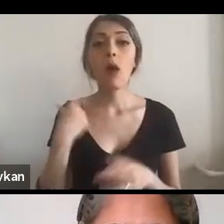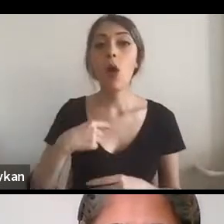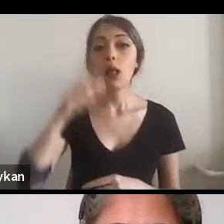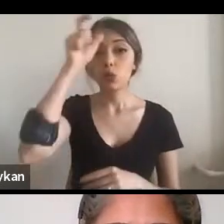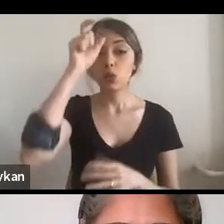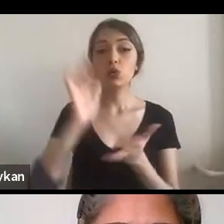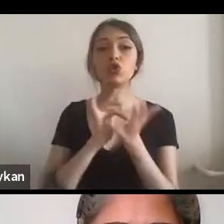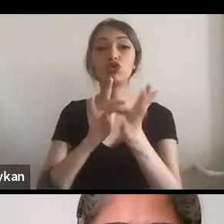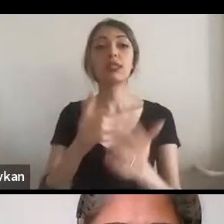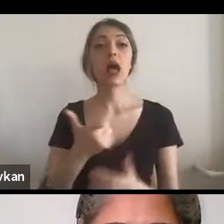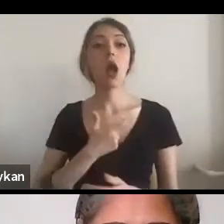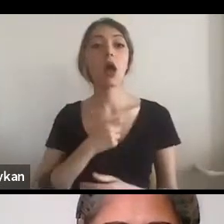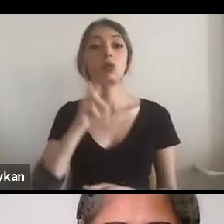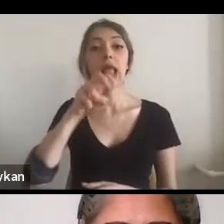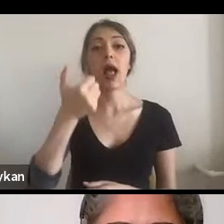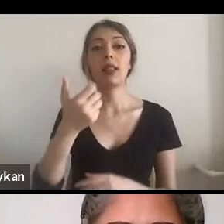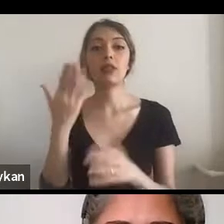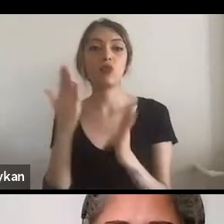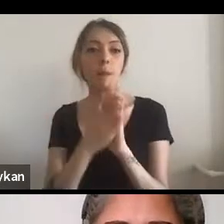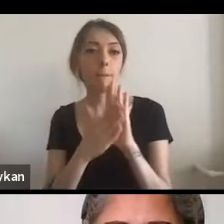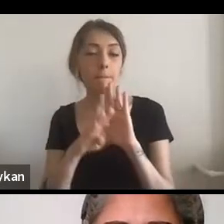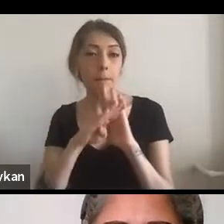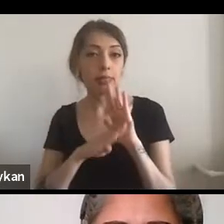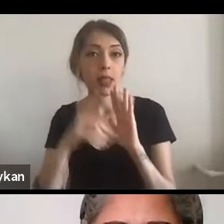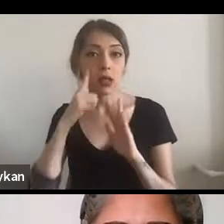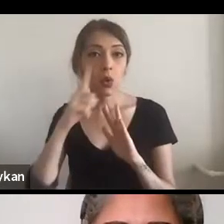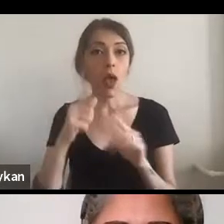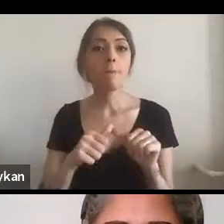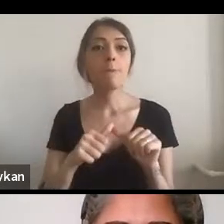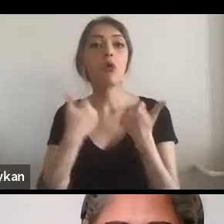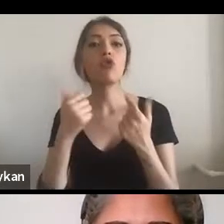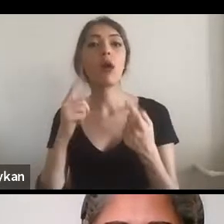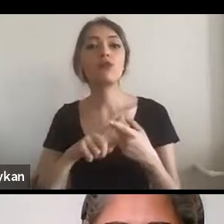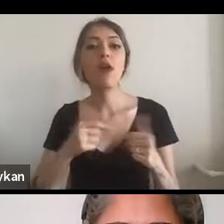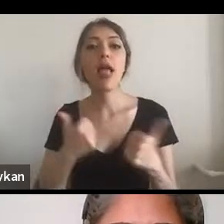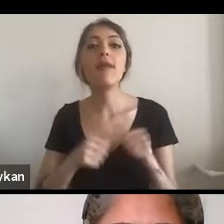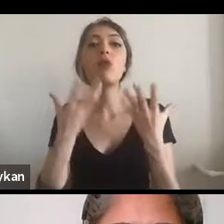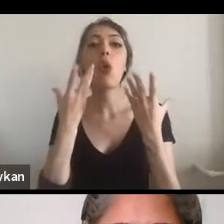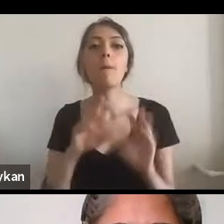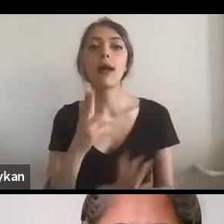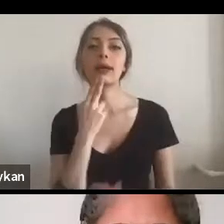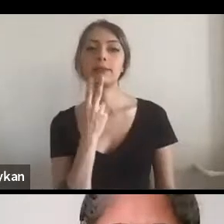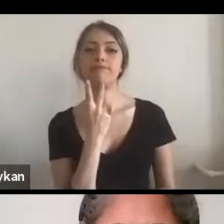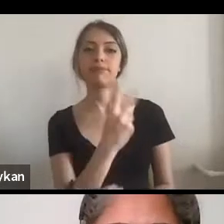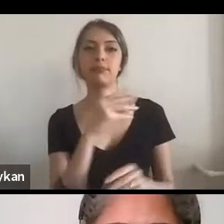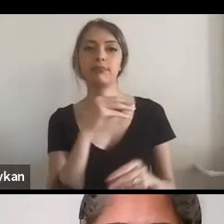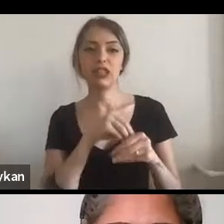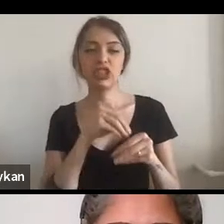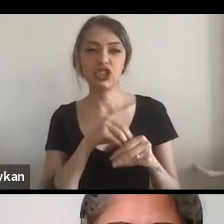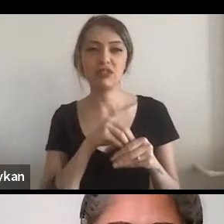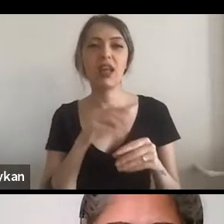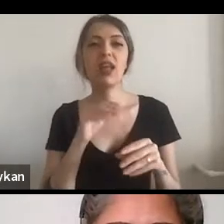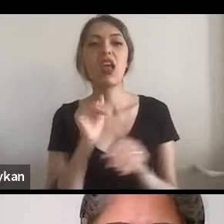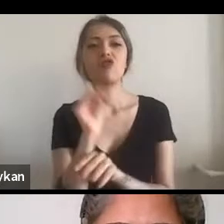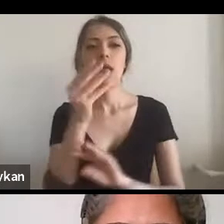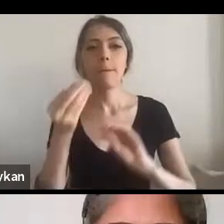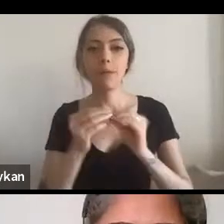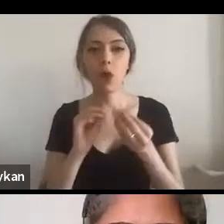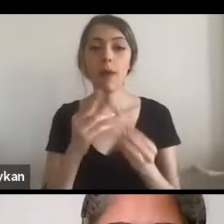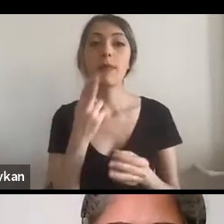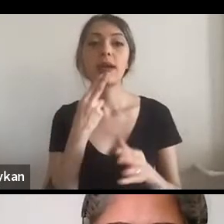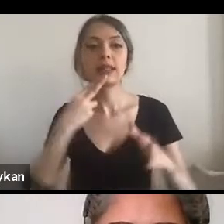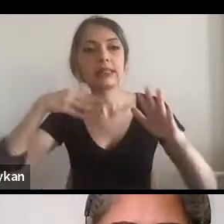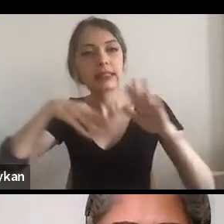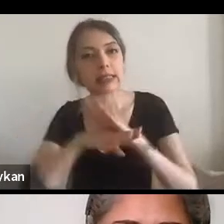Kanunu'nun 86. maddesinin şiddet mağduru boşanmış ve evli olmayan kadınlar için uygulanmasındaki aksaklıklar, kadın